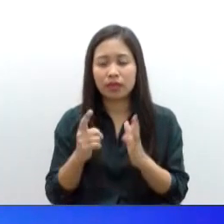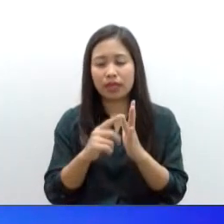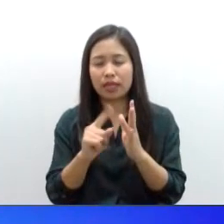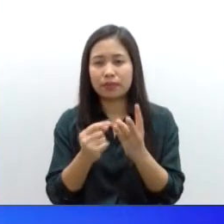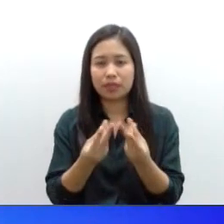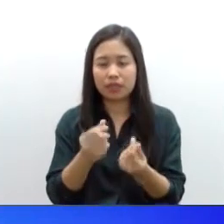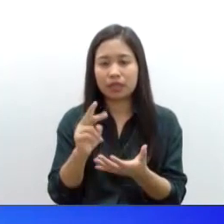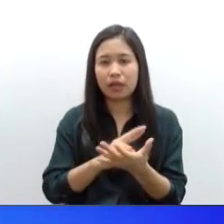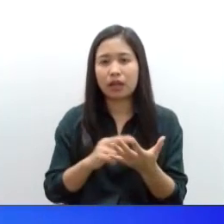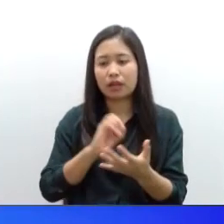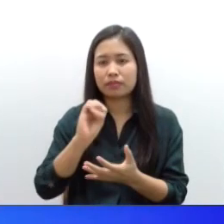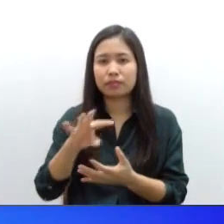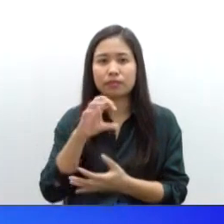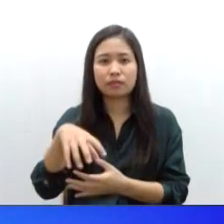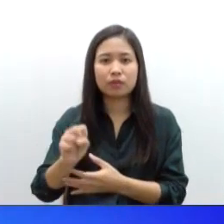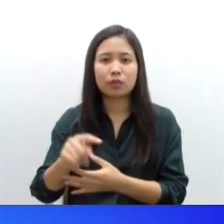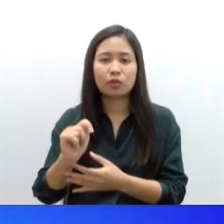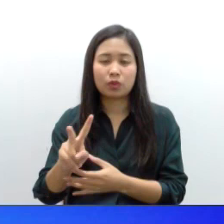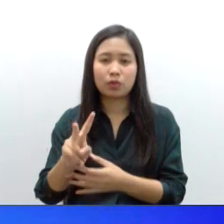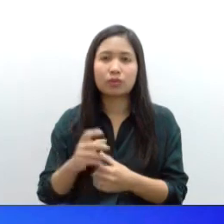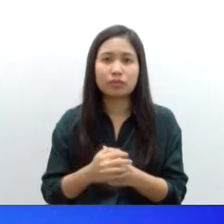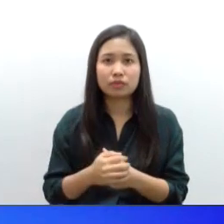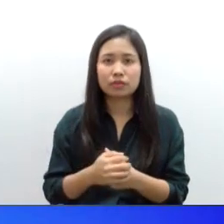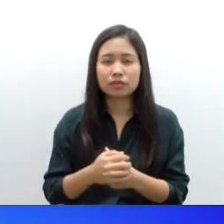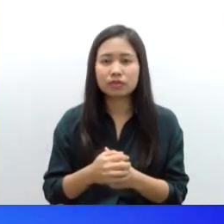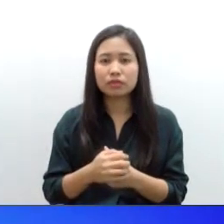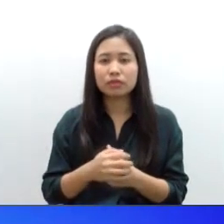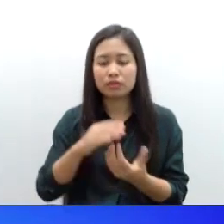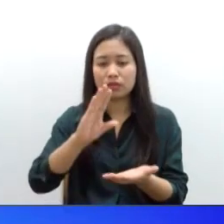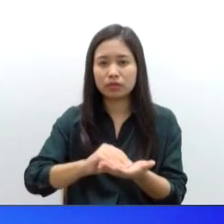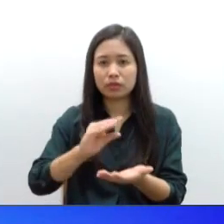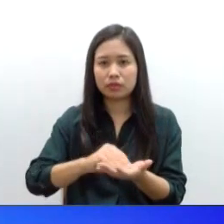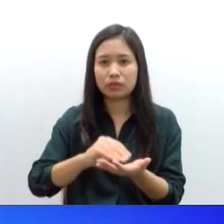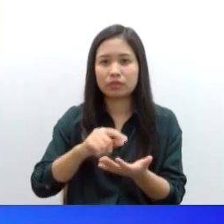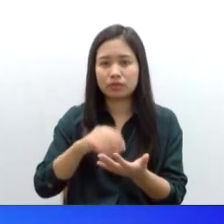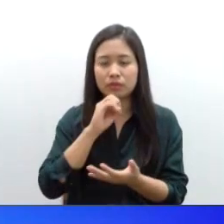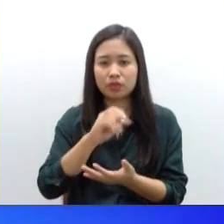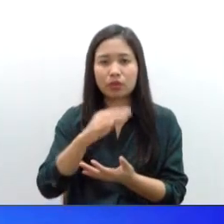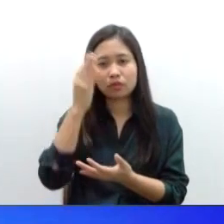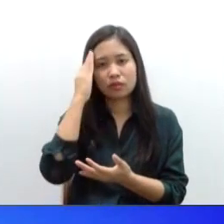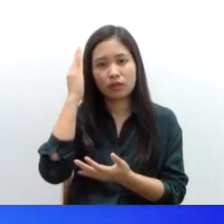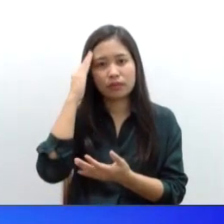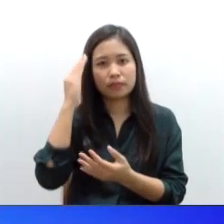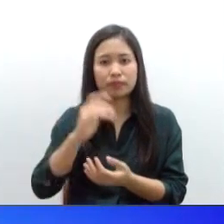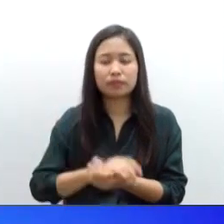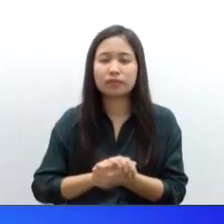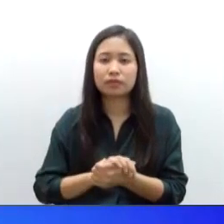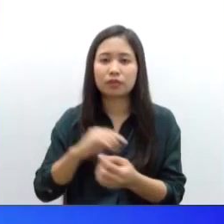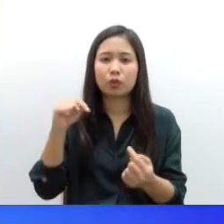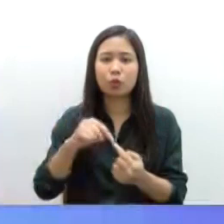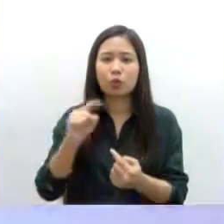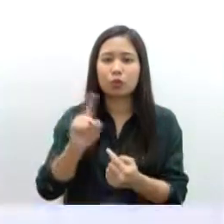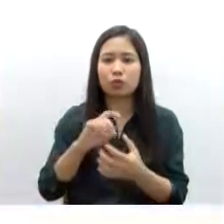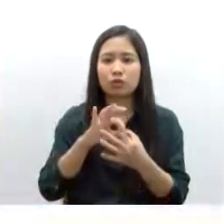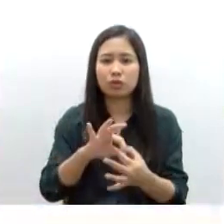ส่วนทั้งประถม14เขตแล้วก็มัธยม1เขตนะครับก็เป็นข้อมูลที่แจ้งให้พวกเราได้รับทราบนะครับในส่วนของคนที่เกี่ยวข้